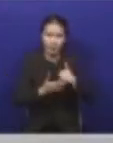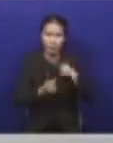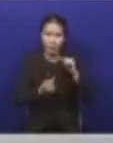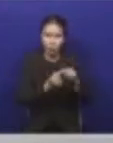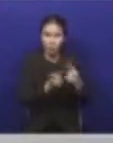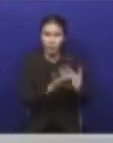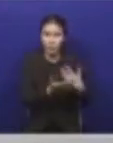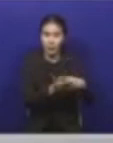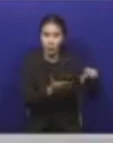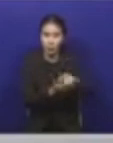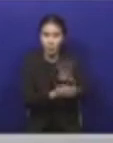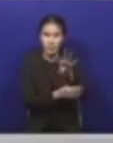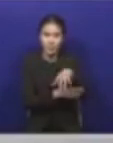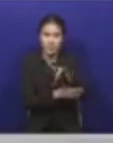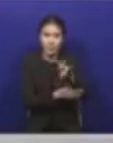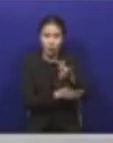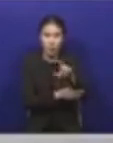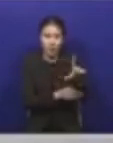ก็ไม่เห็นด้วยกับการตัดงบประมาณของกระทรวงศึกษาธิการกับการโอนงบประมาณกระทรวงศึกษาธิการ4700